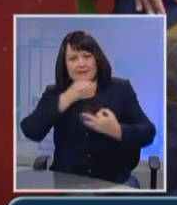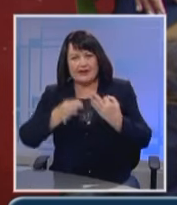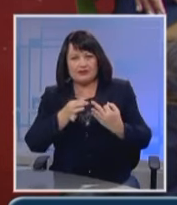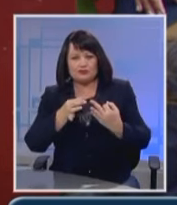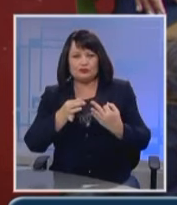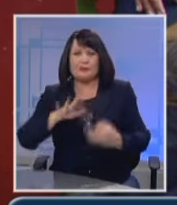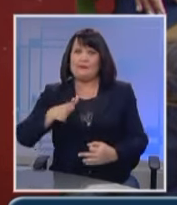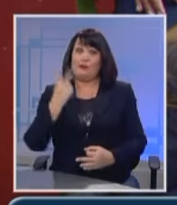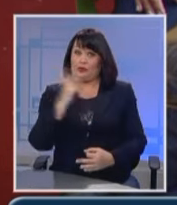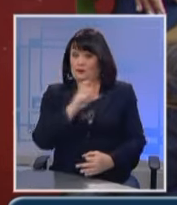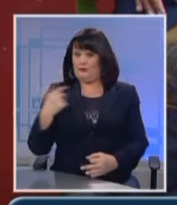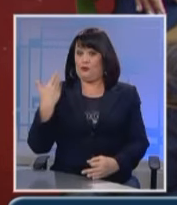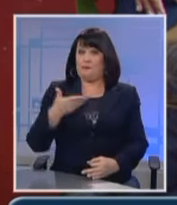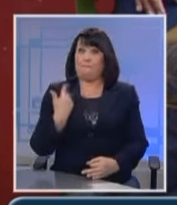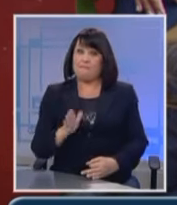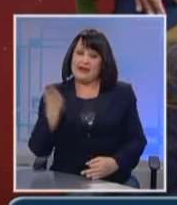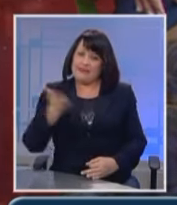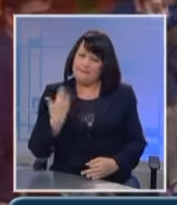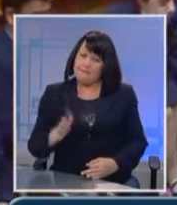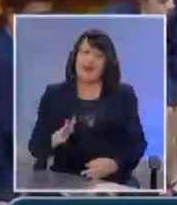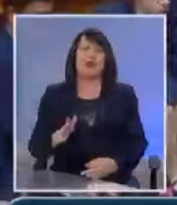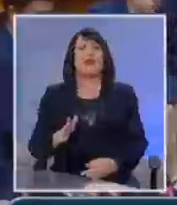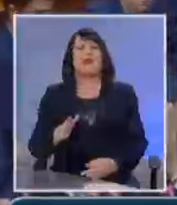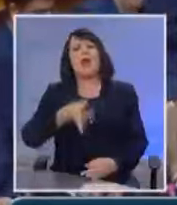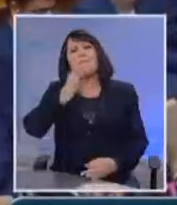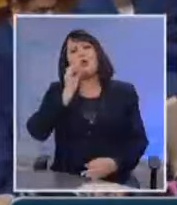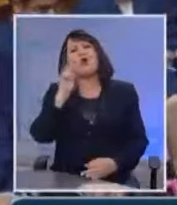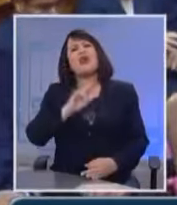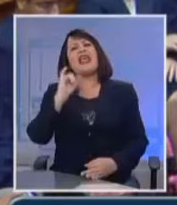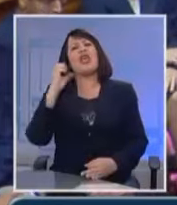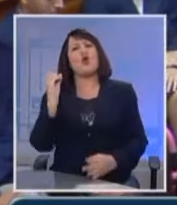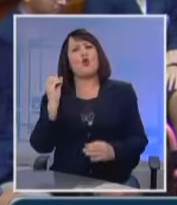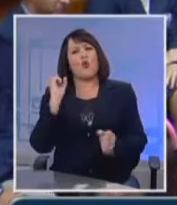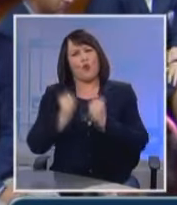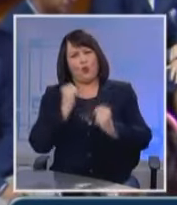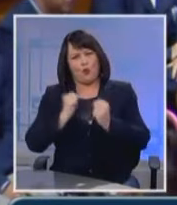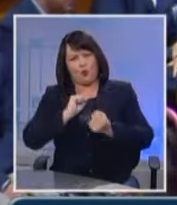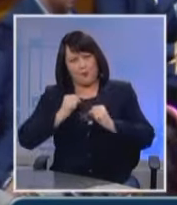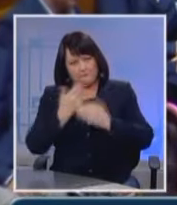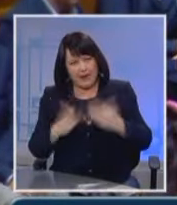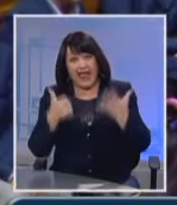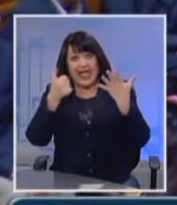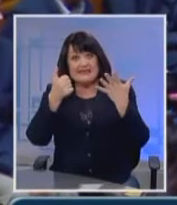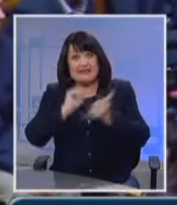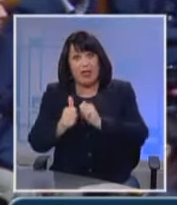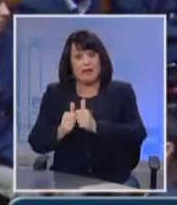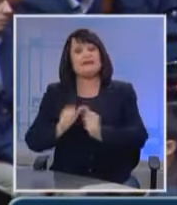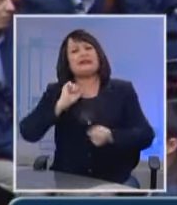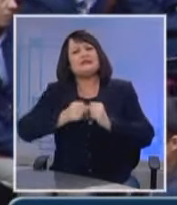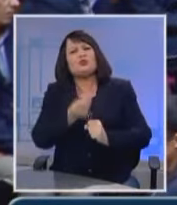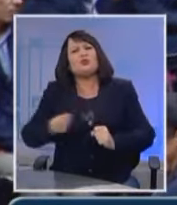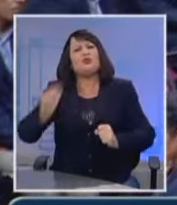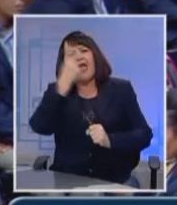περίπου 2 εβδομάδες από τότε που γυρίσαμε από τους Παραολυμπιακούς Αγώνες του Ρίου, στους οποίους και οι 60 αθλητές δώσαμε τον καλύτερό μας σε